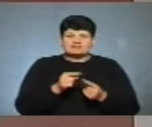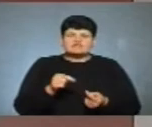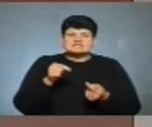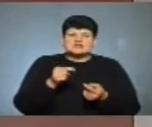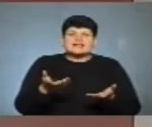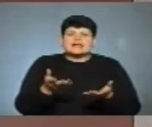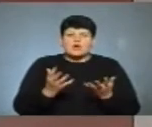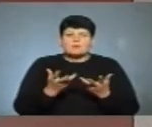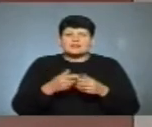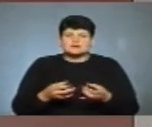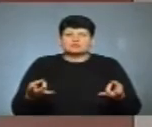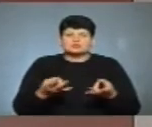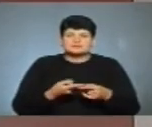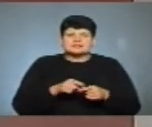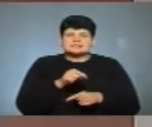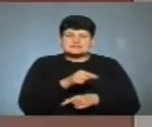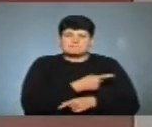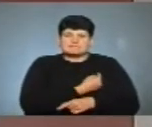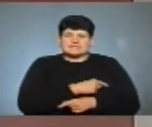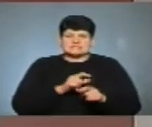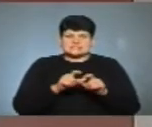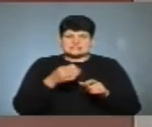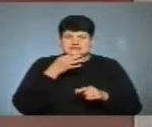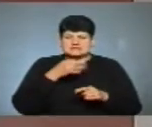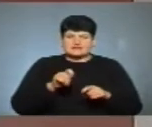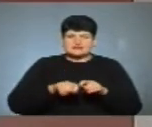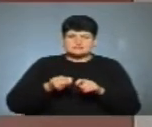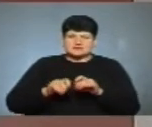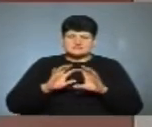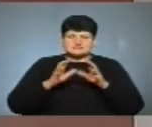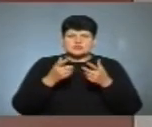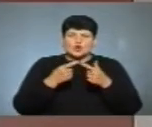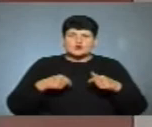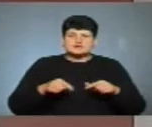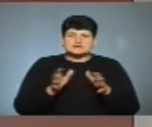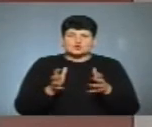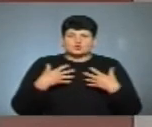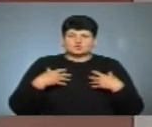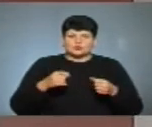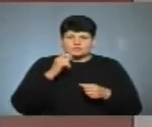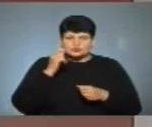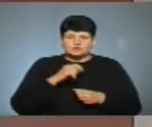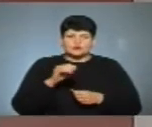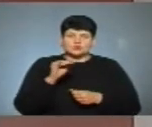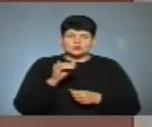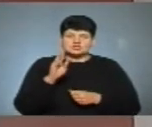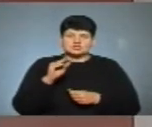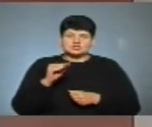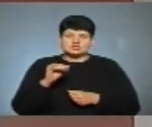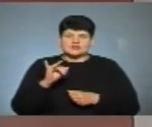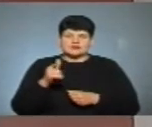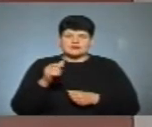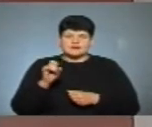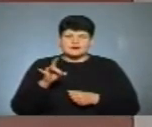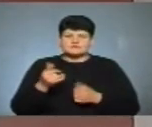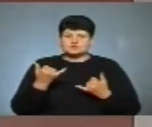яке обладнання потрібне цим медзакладам, розповів експерт Всесвітньої організації охорони здоров'я в Україні Юрій Жигарєв. Сьогодні вони